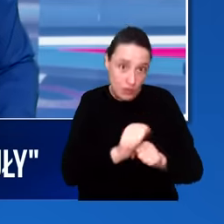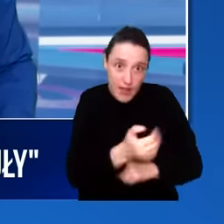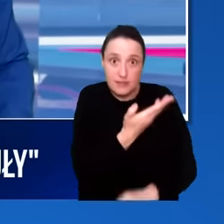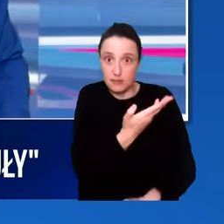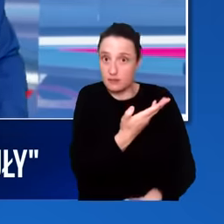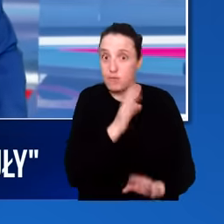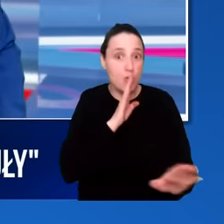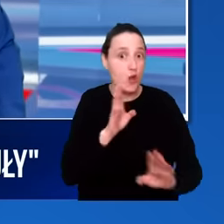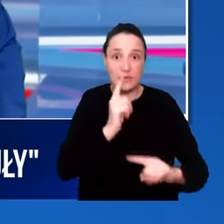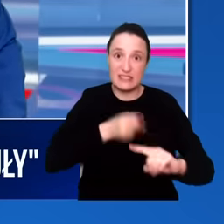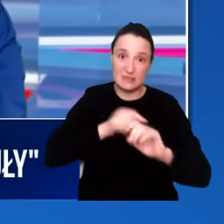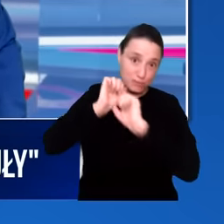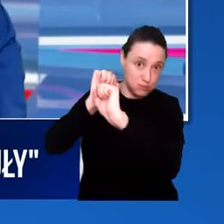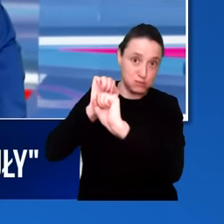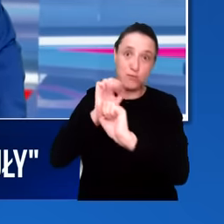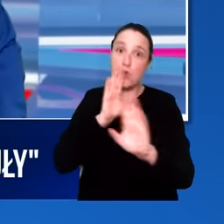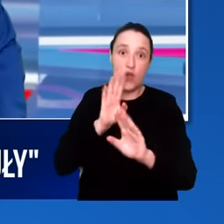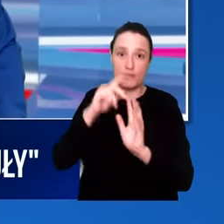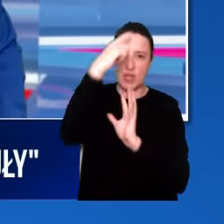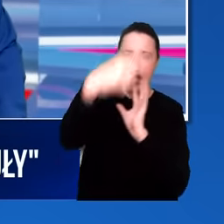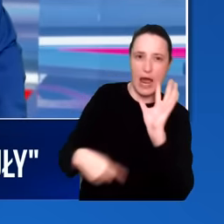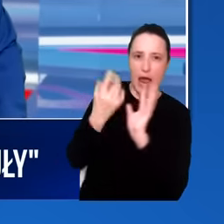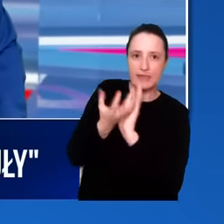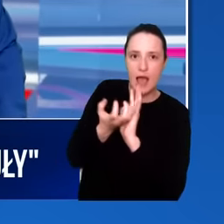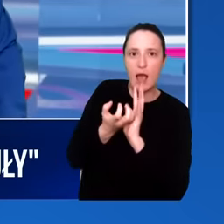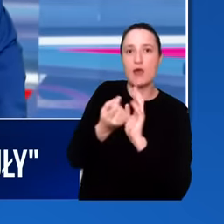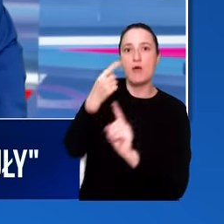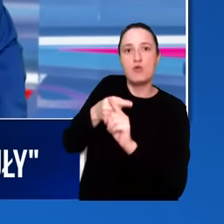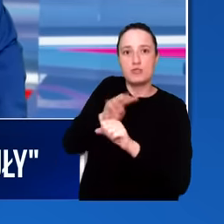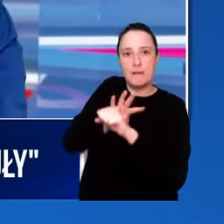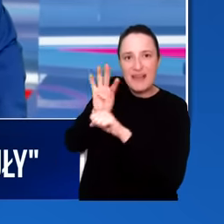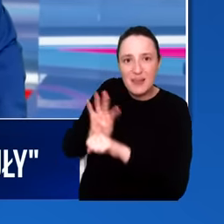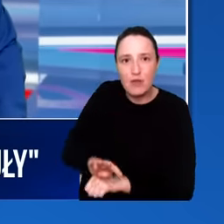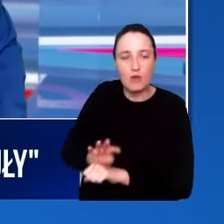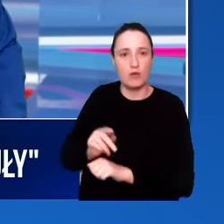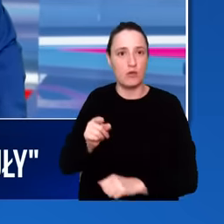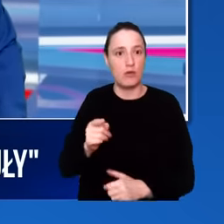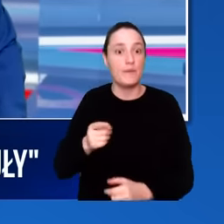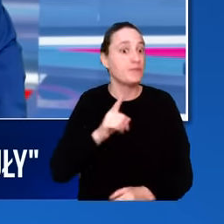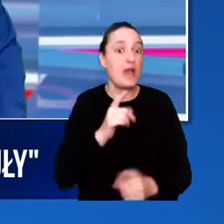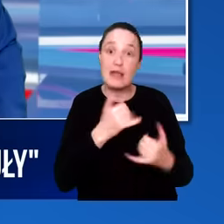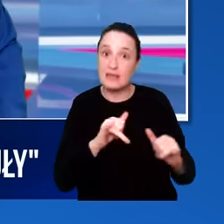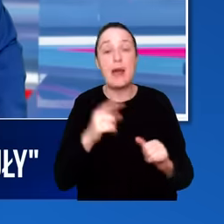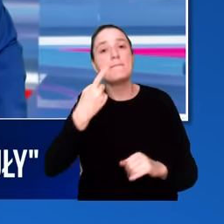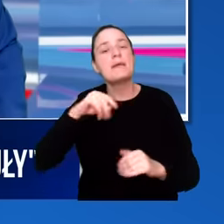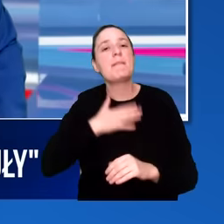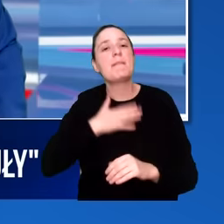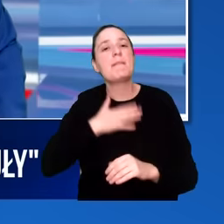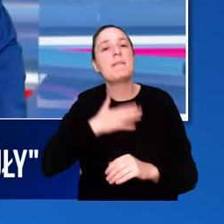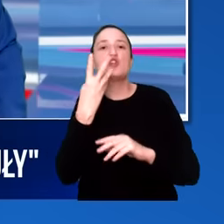właśnie zarządzane podobnymi radarami, natomiast nie tego szczebla. Natomiast my mamy trzywarstwową obronę